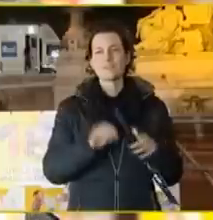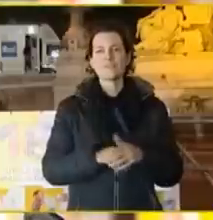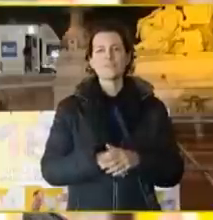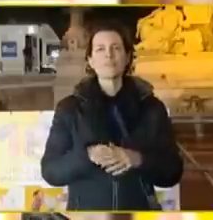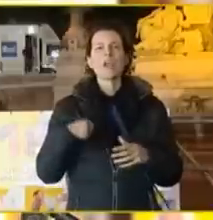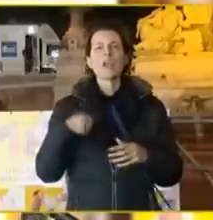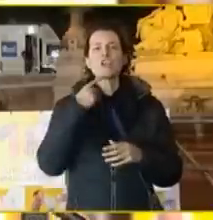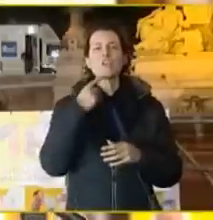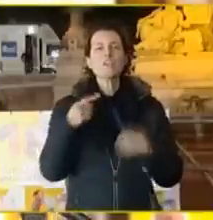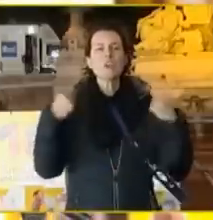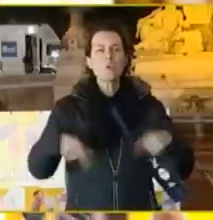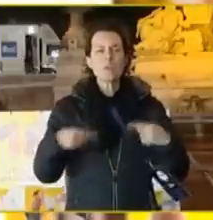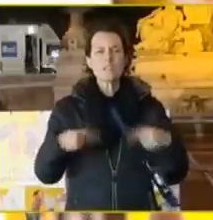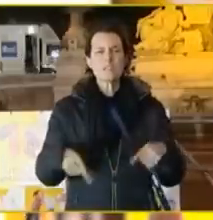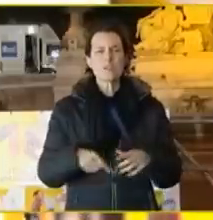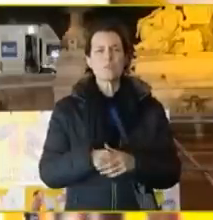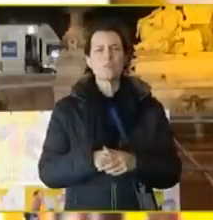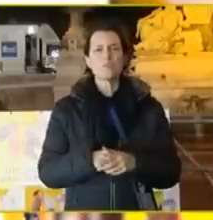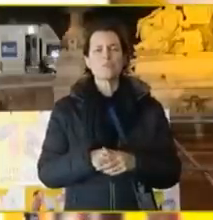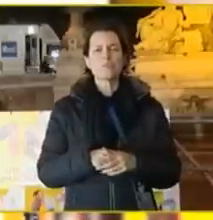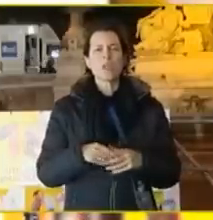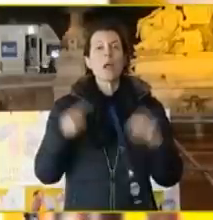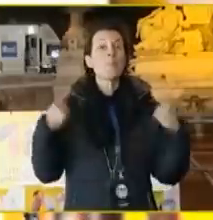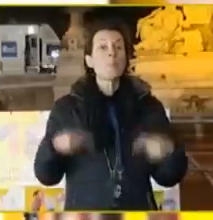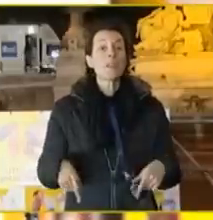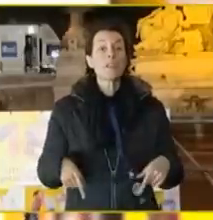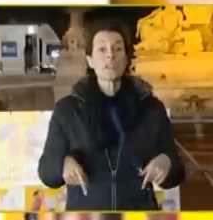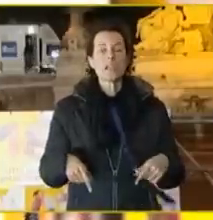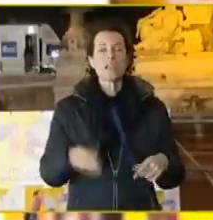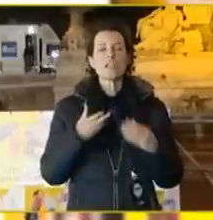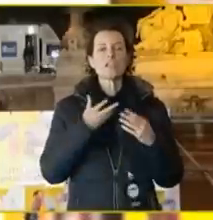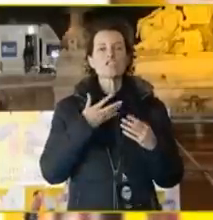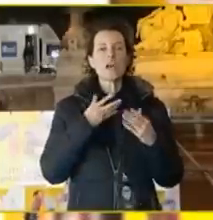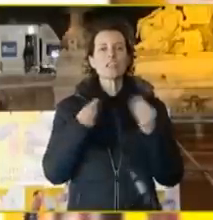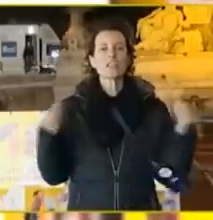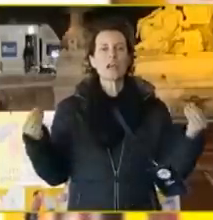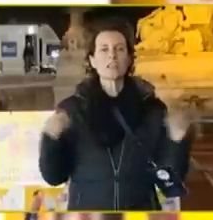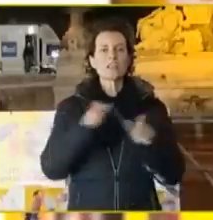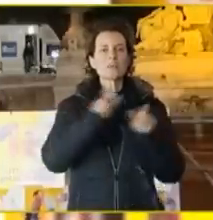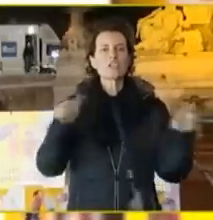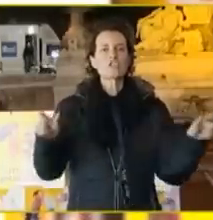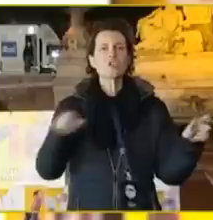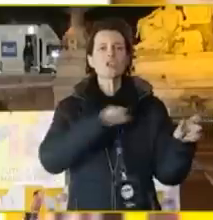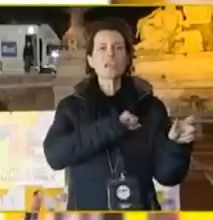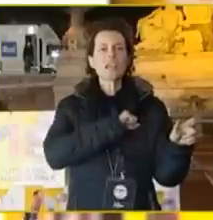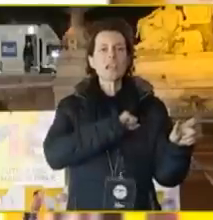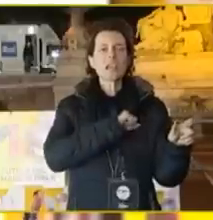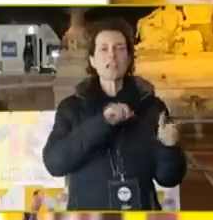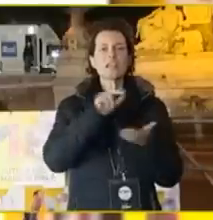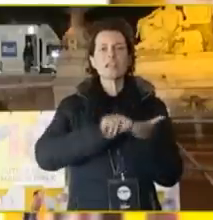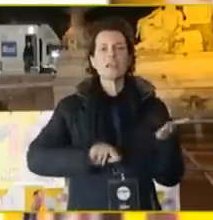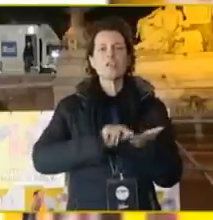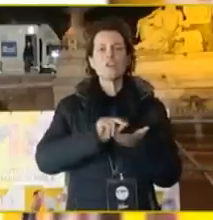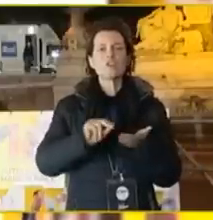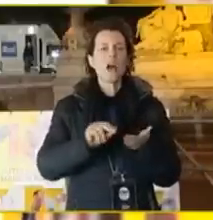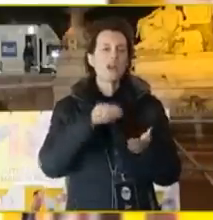Vi dico questo perché c'è ancora tanta gente che crede che andare a votare